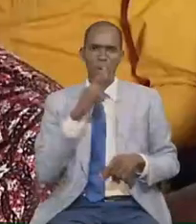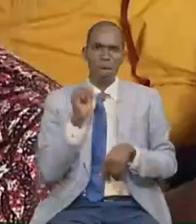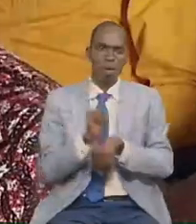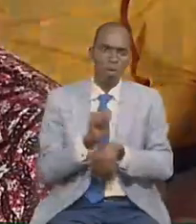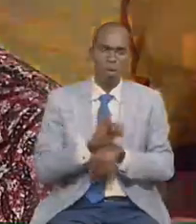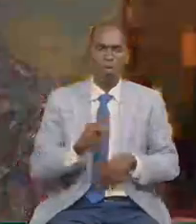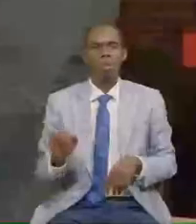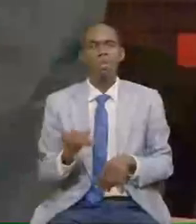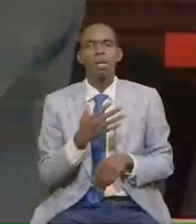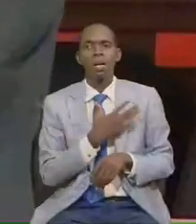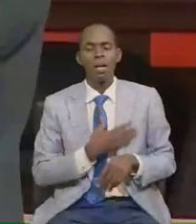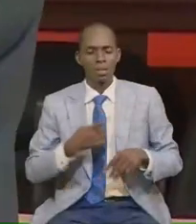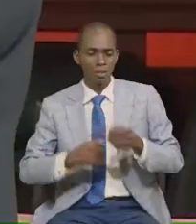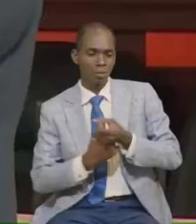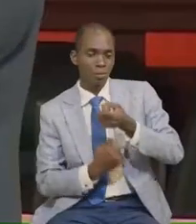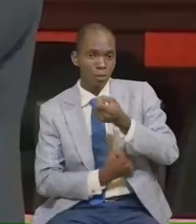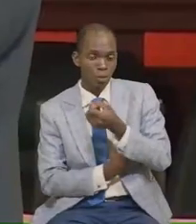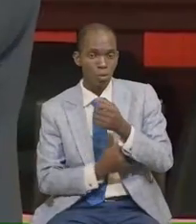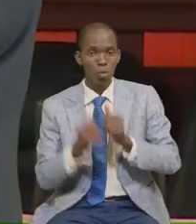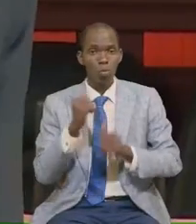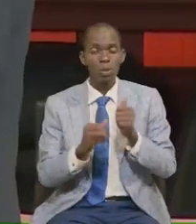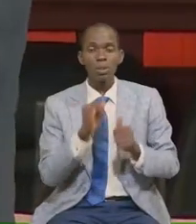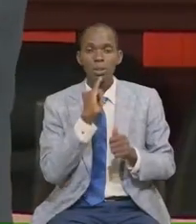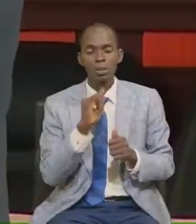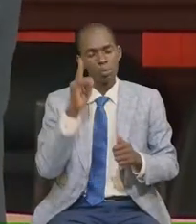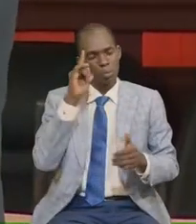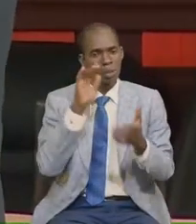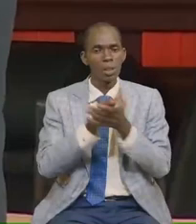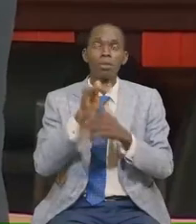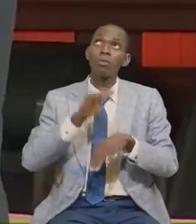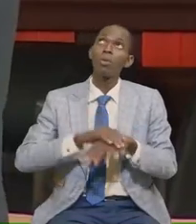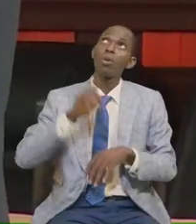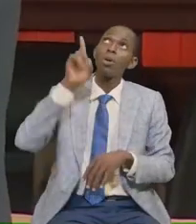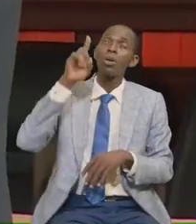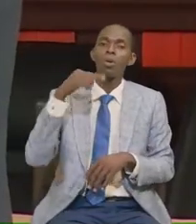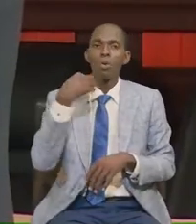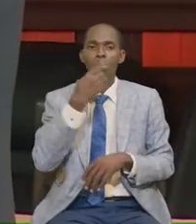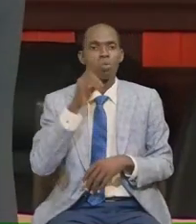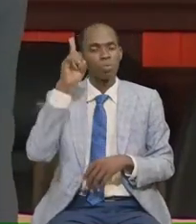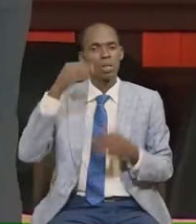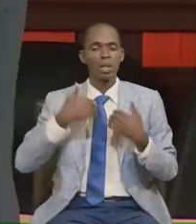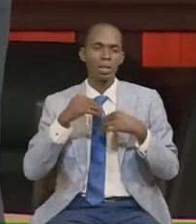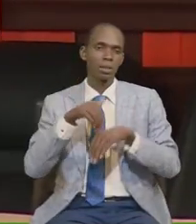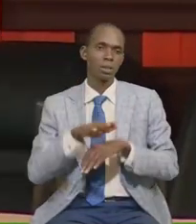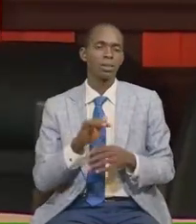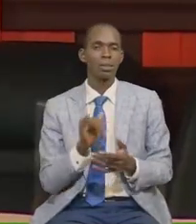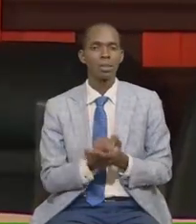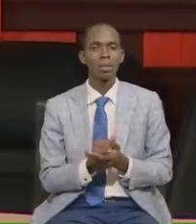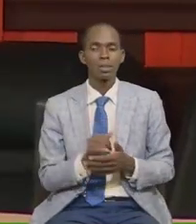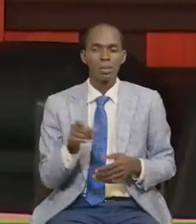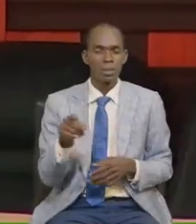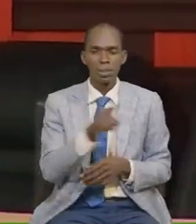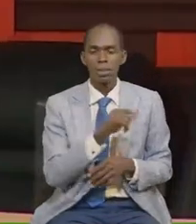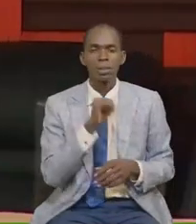même. Croire en lui, celui qui l'a envoyé, ils n'ont pas encore fait. Ils seront surpris